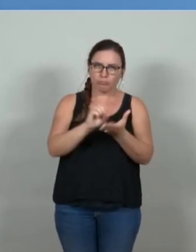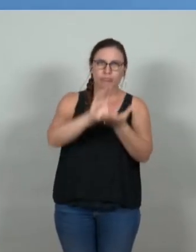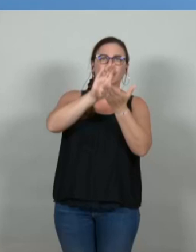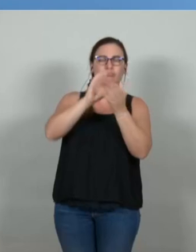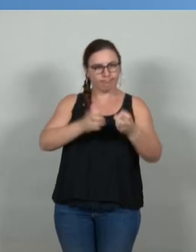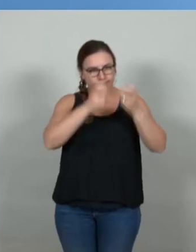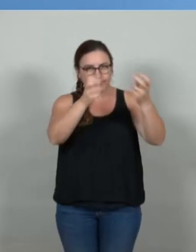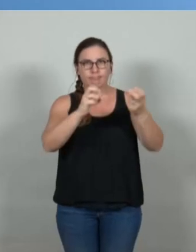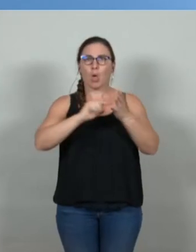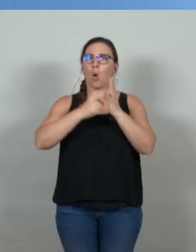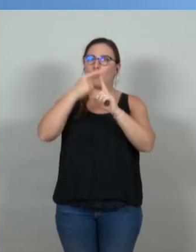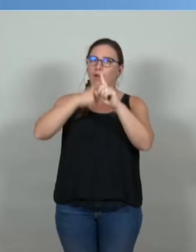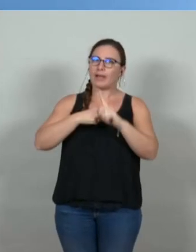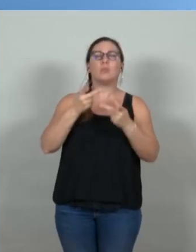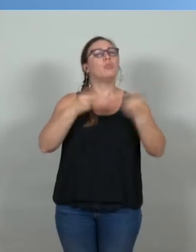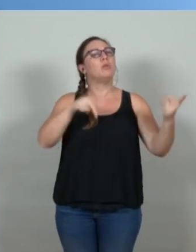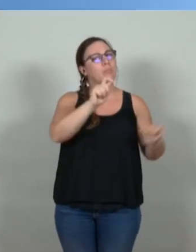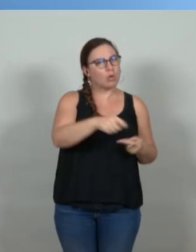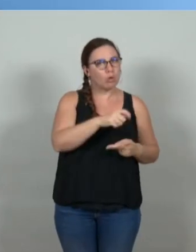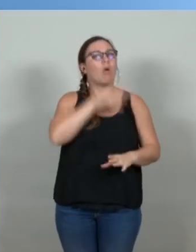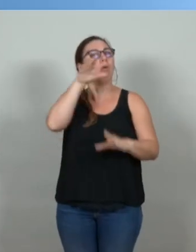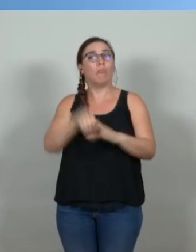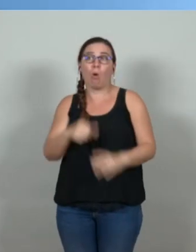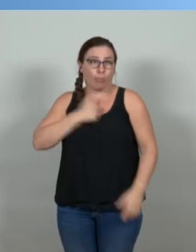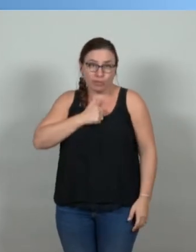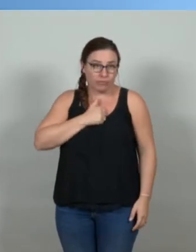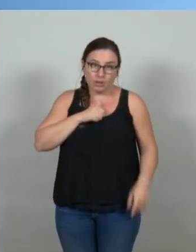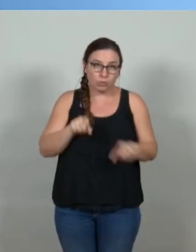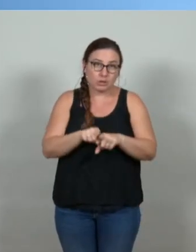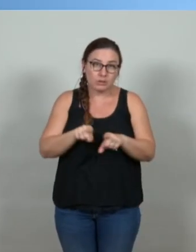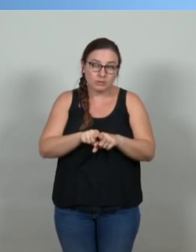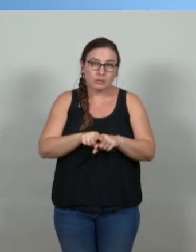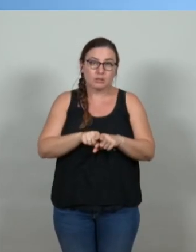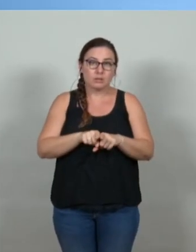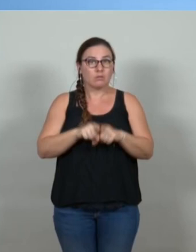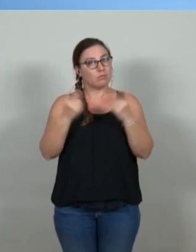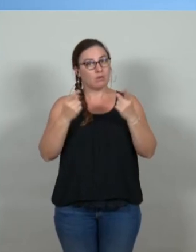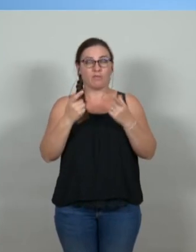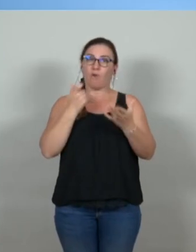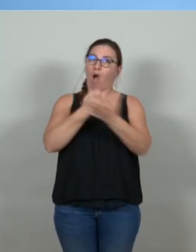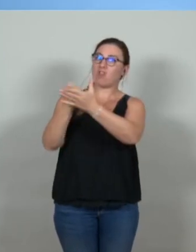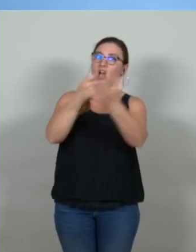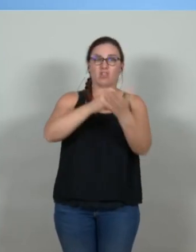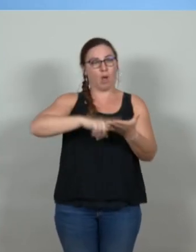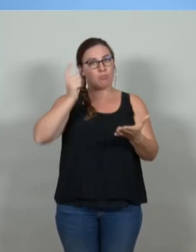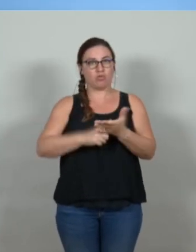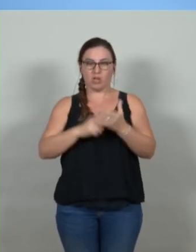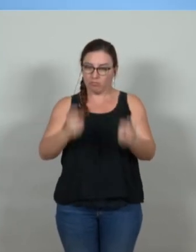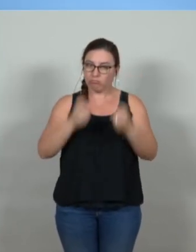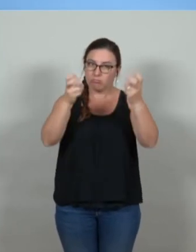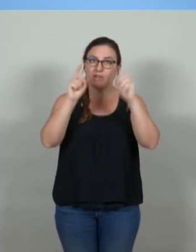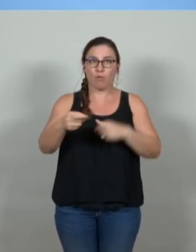d'indice dans le public évidemment mais aussi d'ailleurs dans le privé parce que il faut revaloriser le pouvoir d'achat il faut donner des possibilités